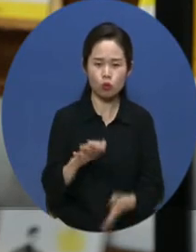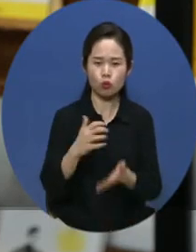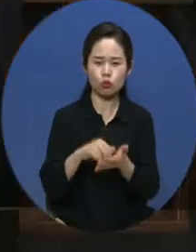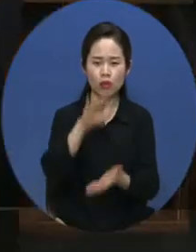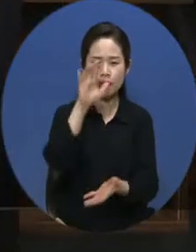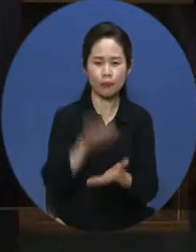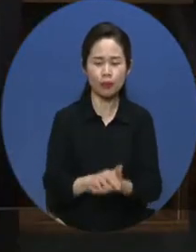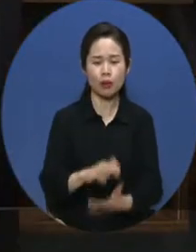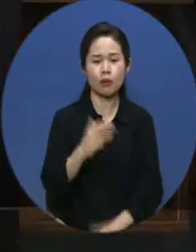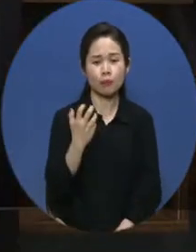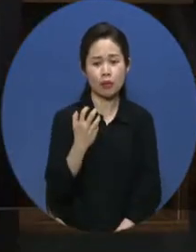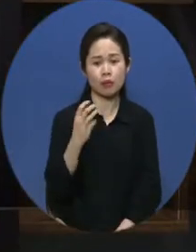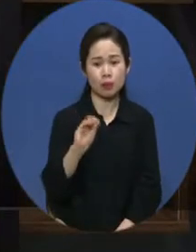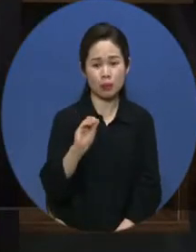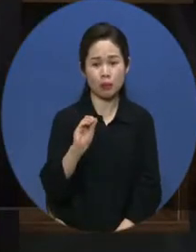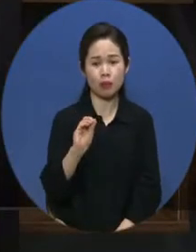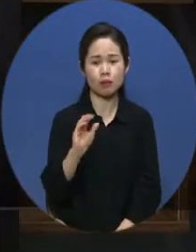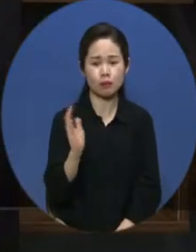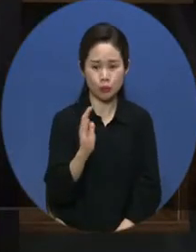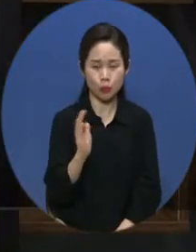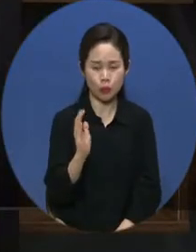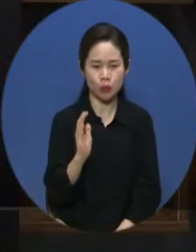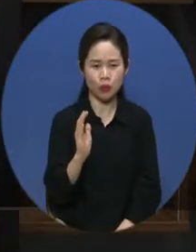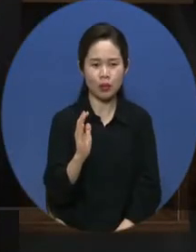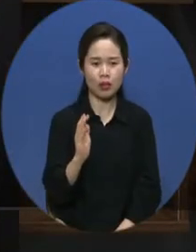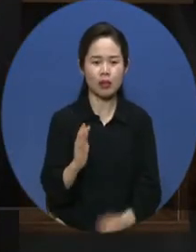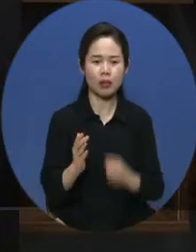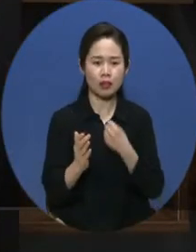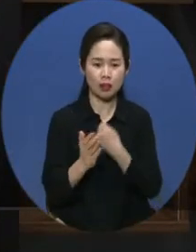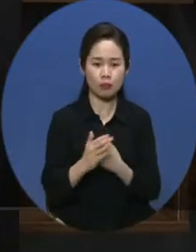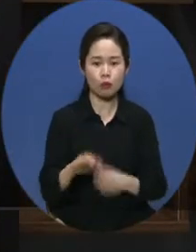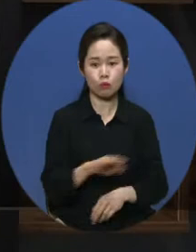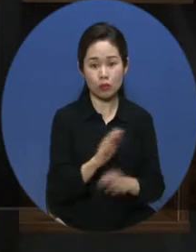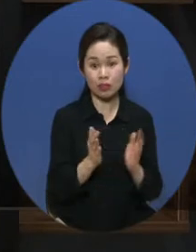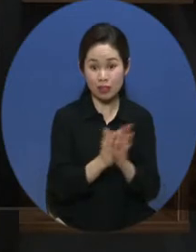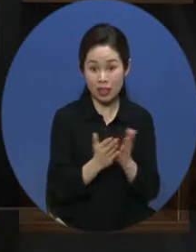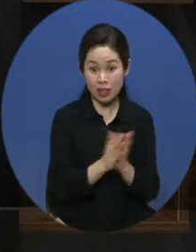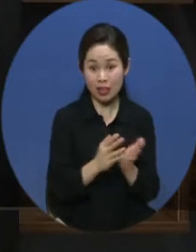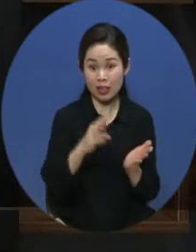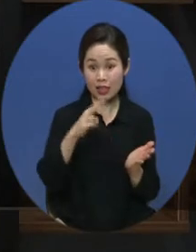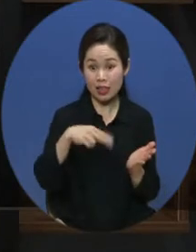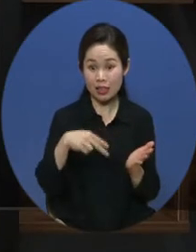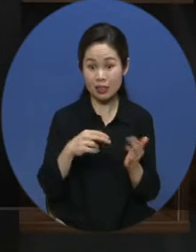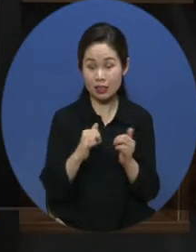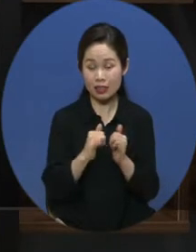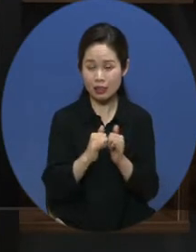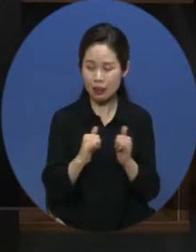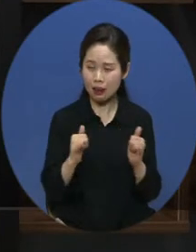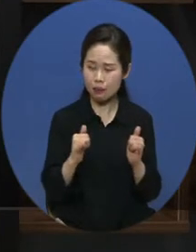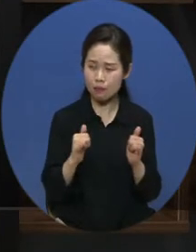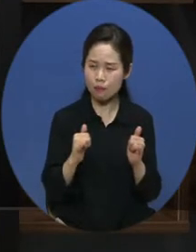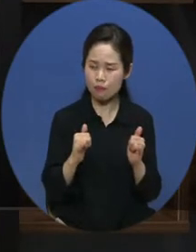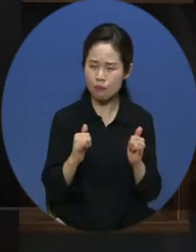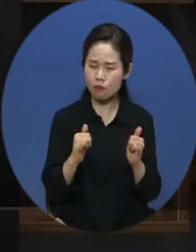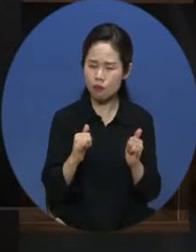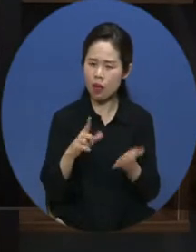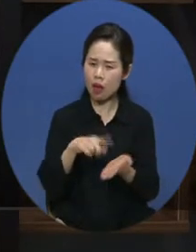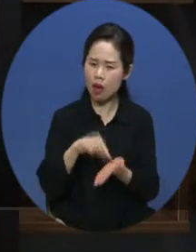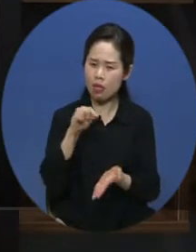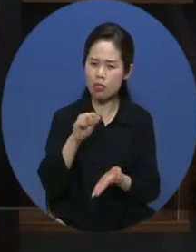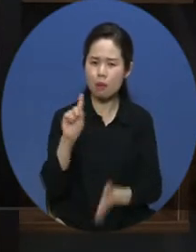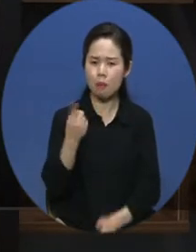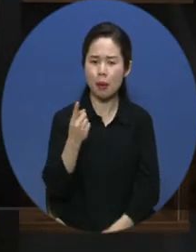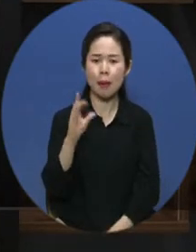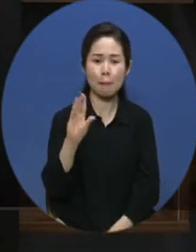있고요. 그래서 저희의 쉬운 글 도서의 독자층은 잠재적인 독자층까지 합친다면 약 100만여 명 정도로